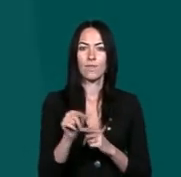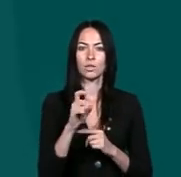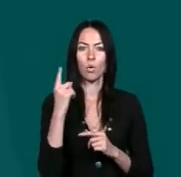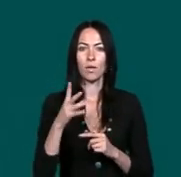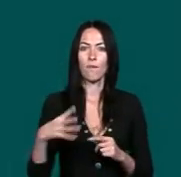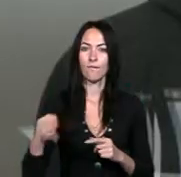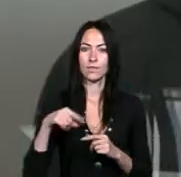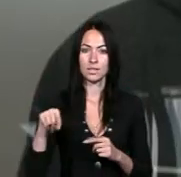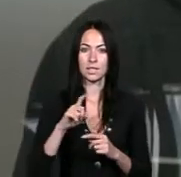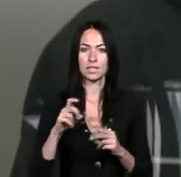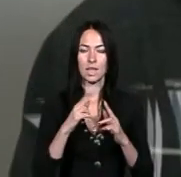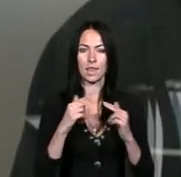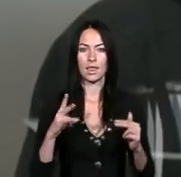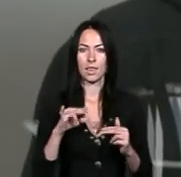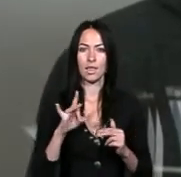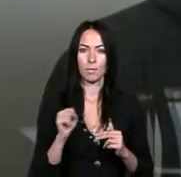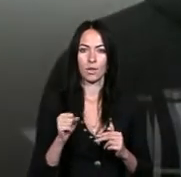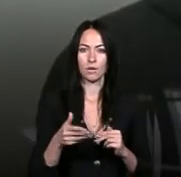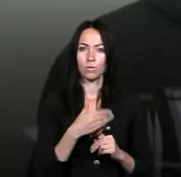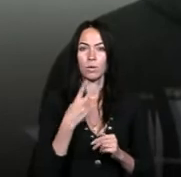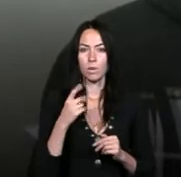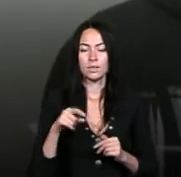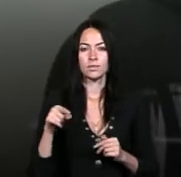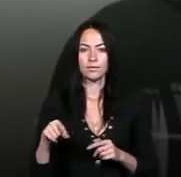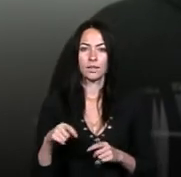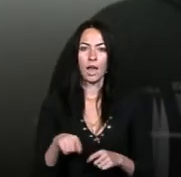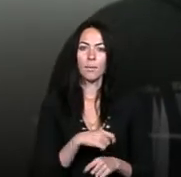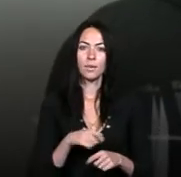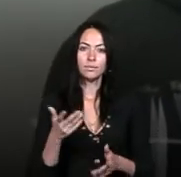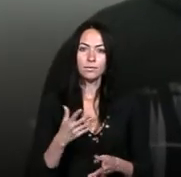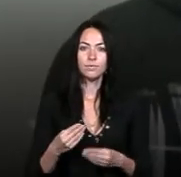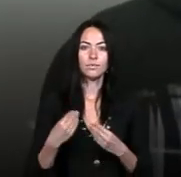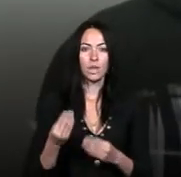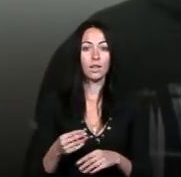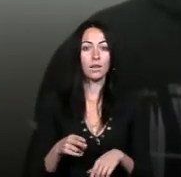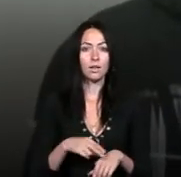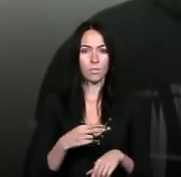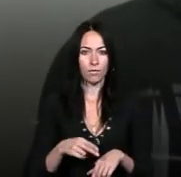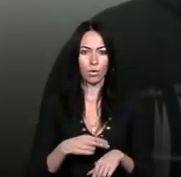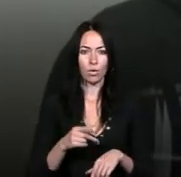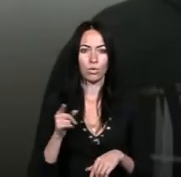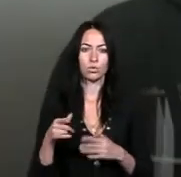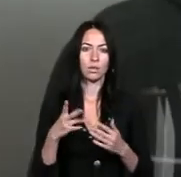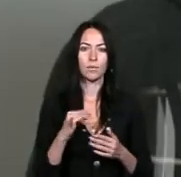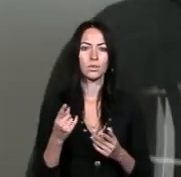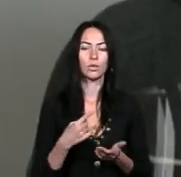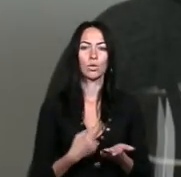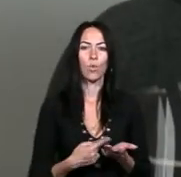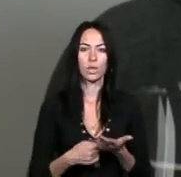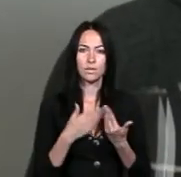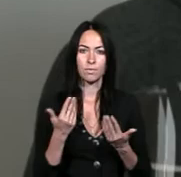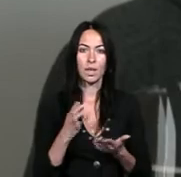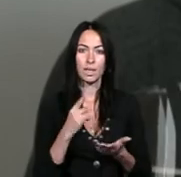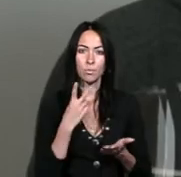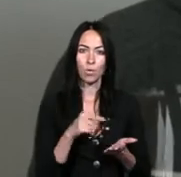Дніпра. Як ми бачимо з тих матеріалів, які надали правоохоронці, там жодних доказів немає, які вказували б на